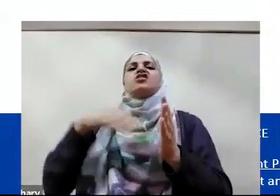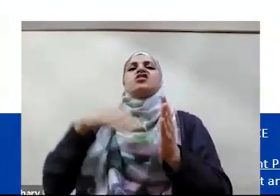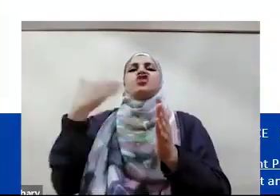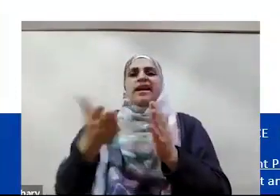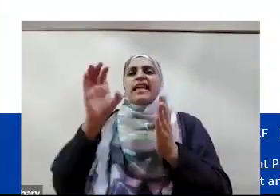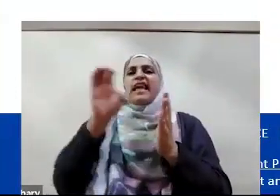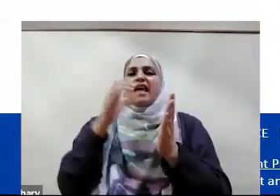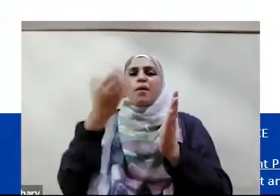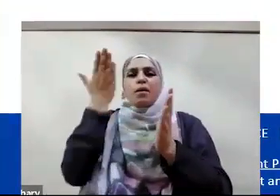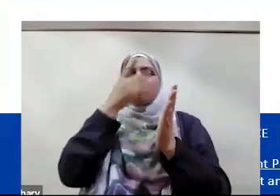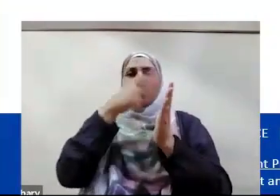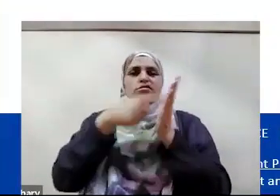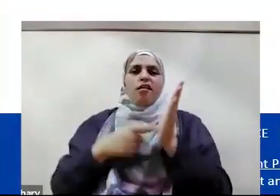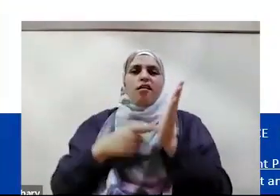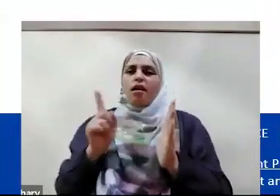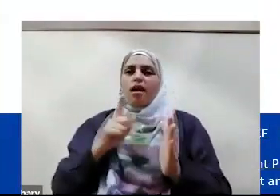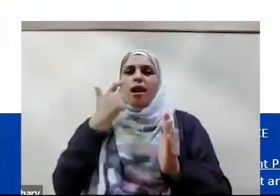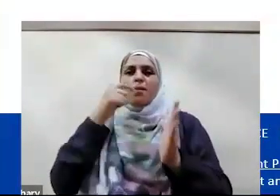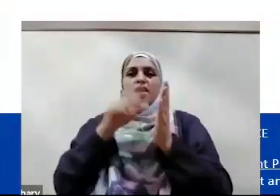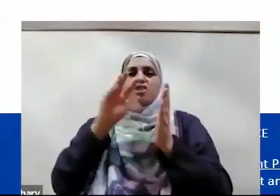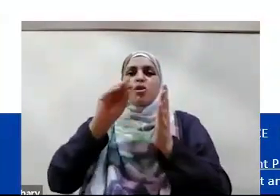مش بيقراها. فده حاجة مهمة جدا.